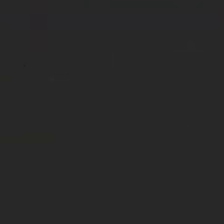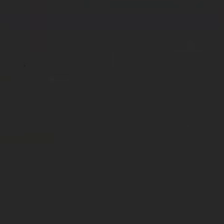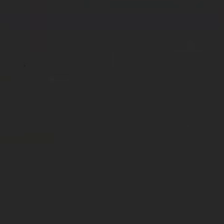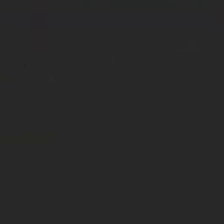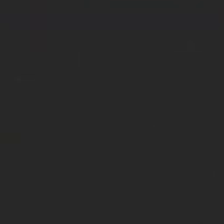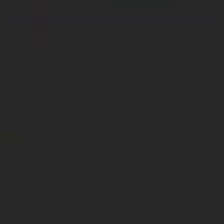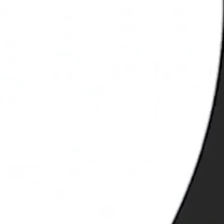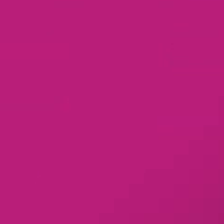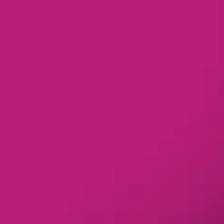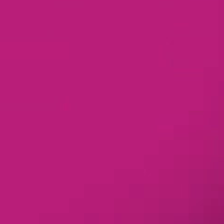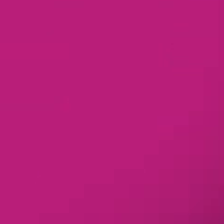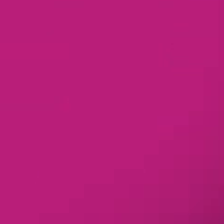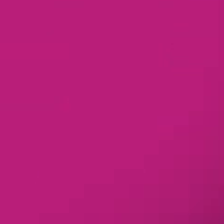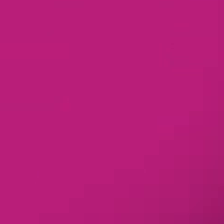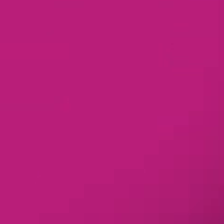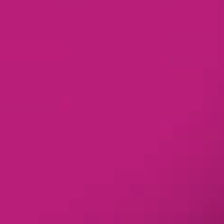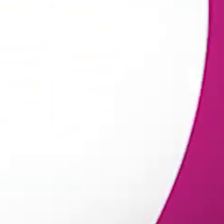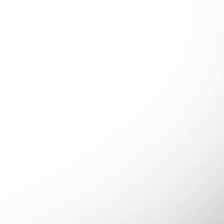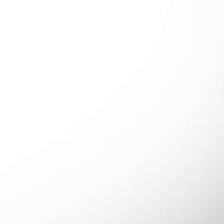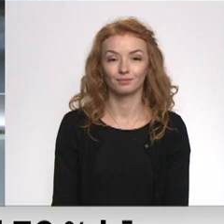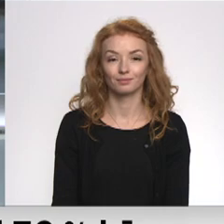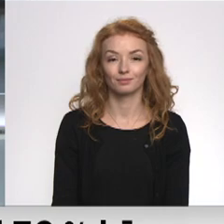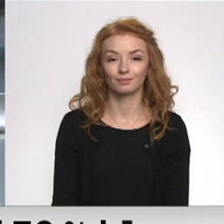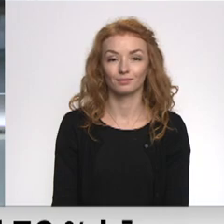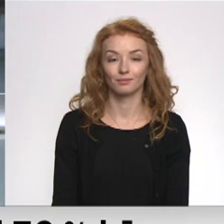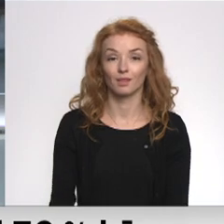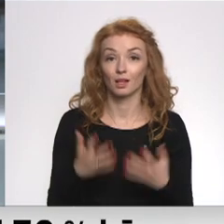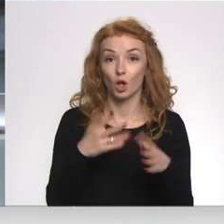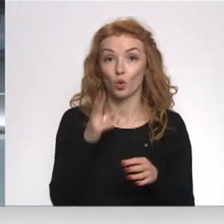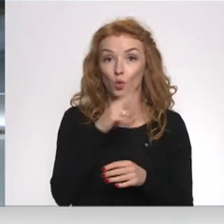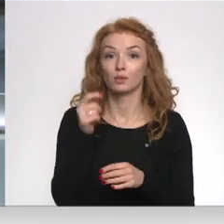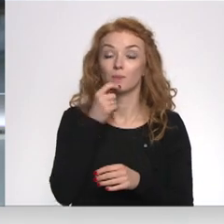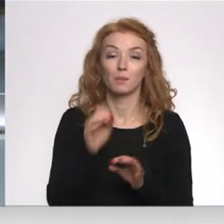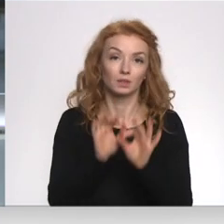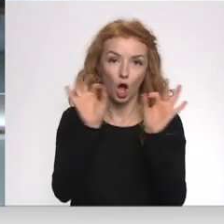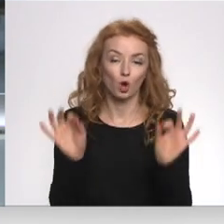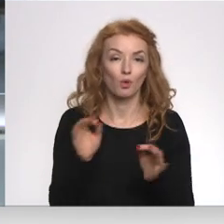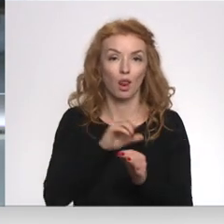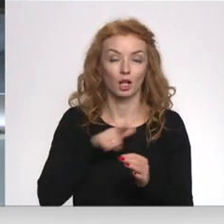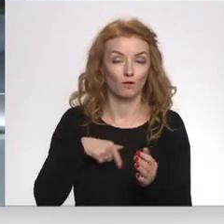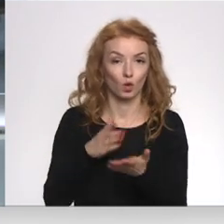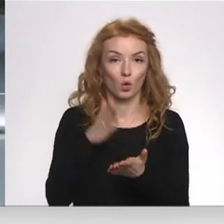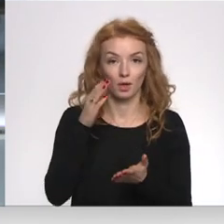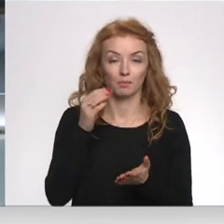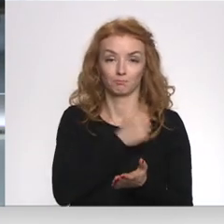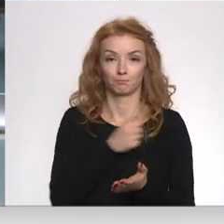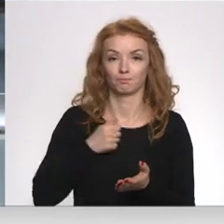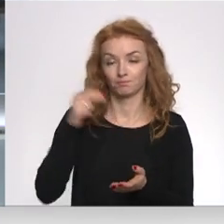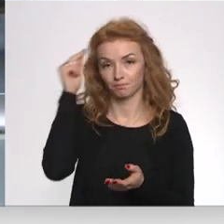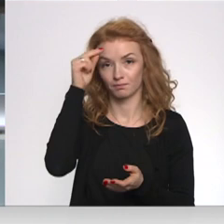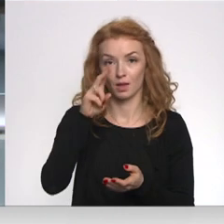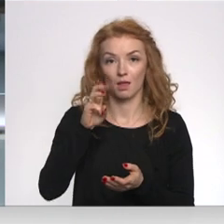Re! Viss ēters ir te! Jau no septembra sākuma Latvijā notiek militāro mācību cikla